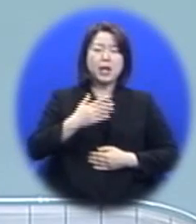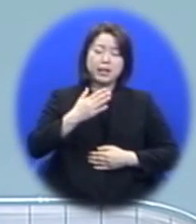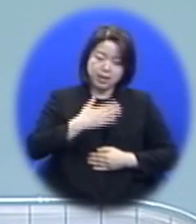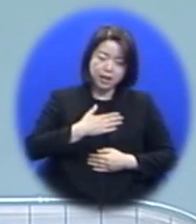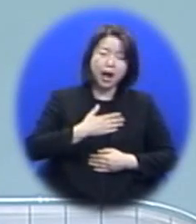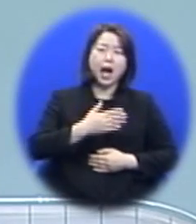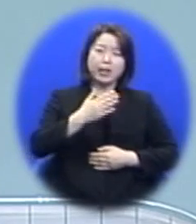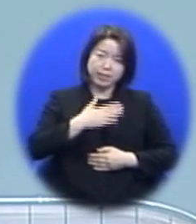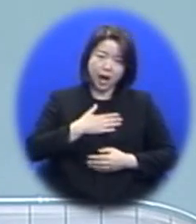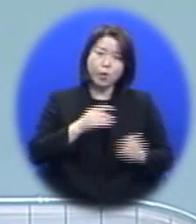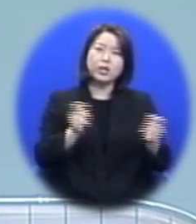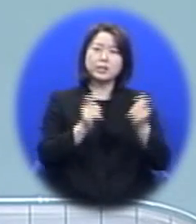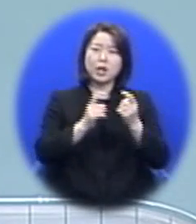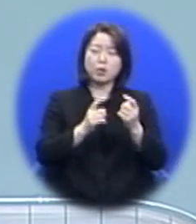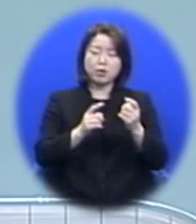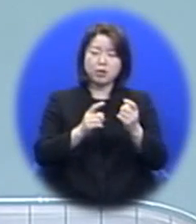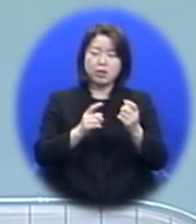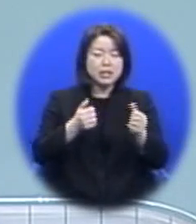뭐 하겠어?